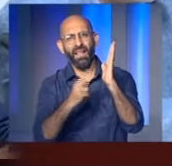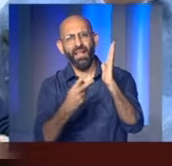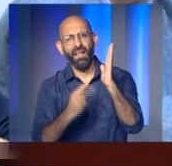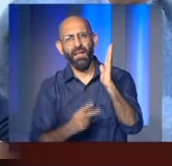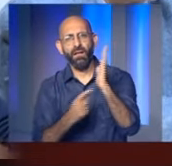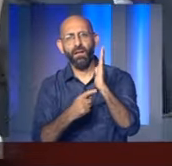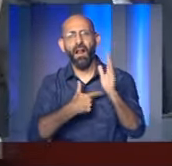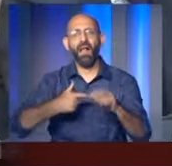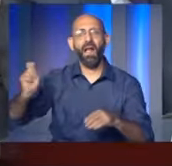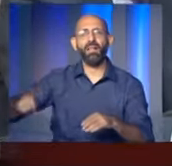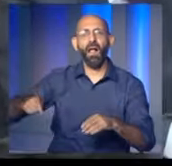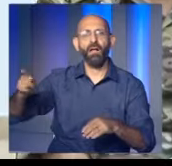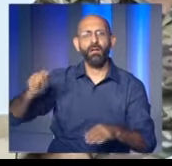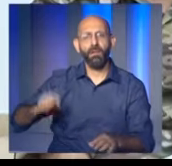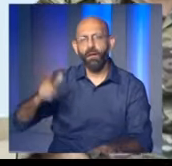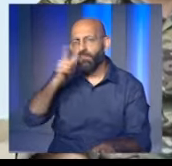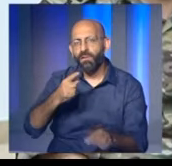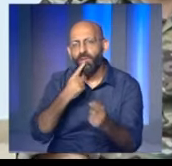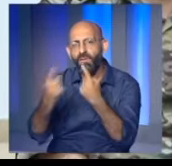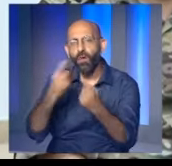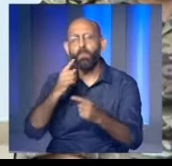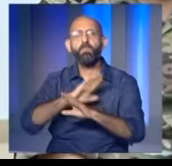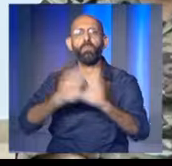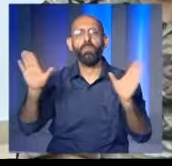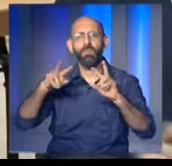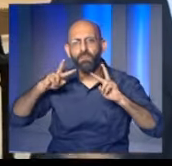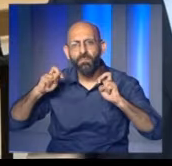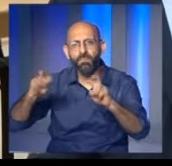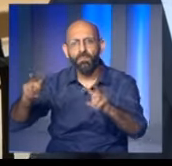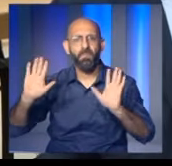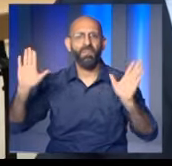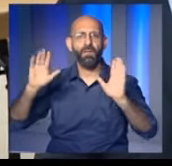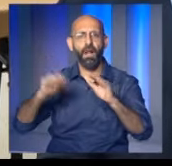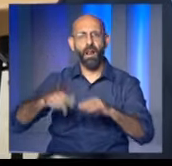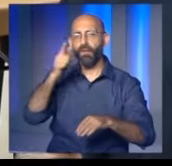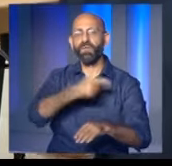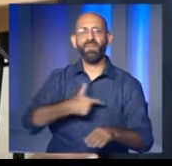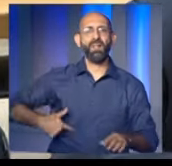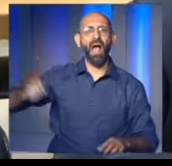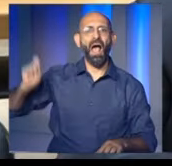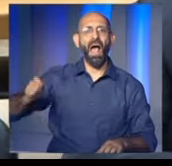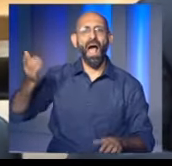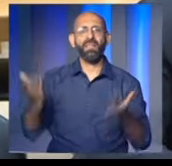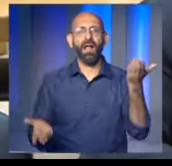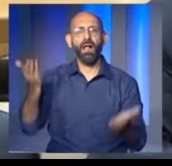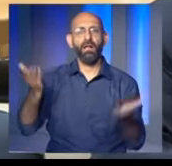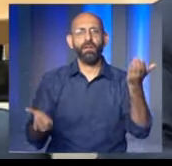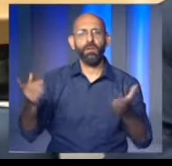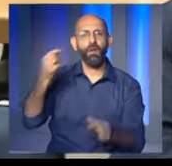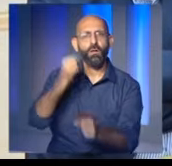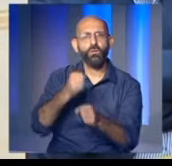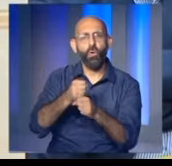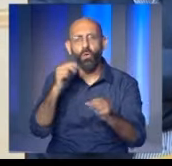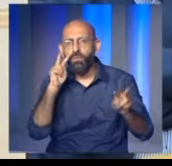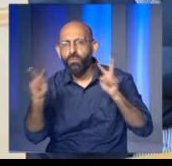القضاة بالقول إنه من دون محاسبة المرتكب والخضوع للسلطة أنتم لا تطبقون العدالة، لافتا إلى ما شهدناه في